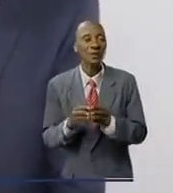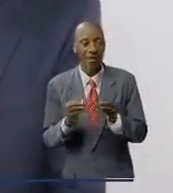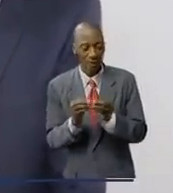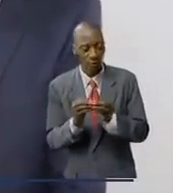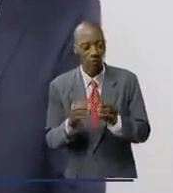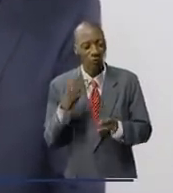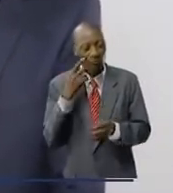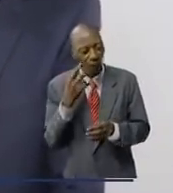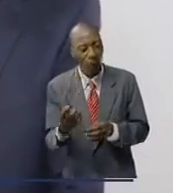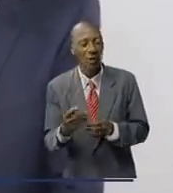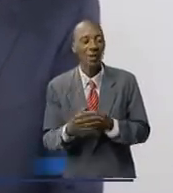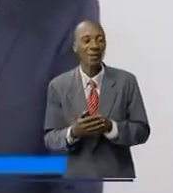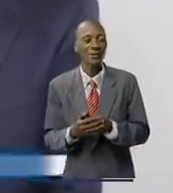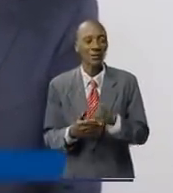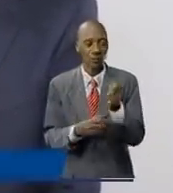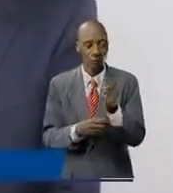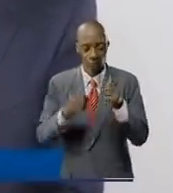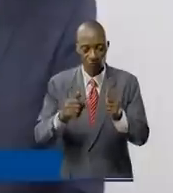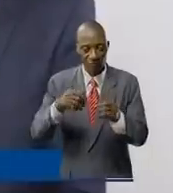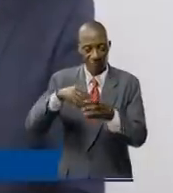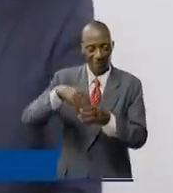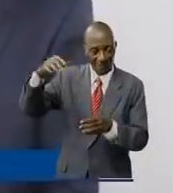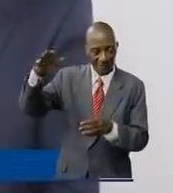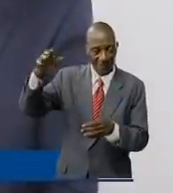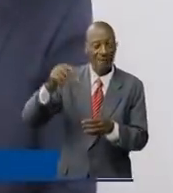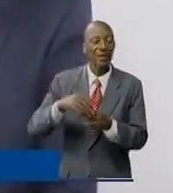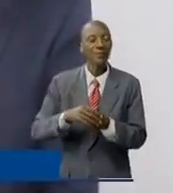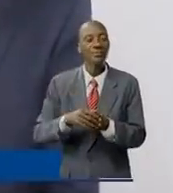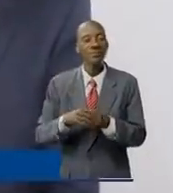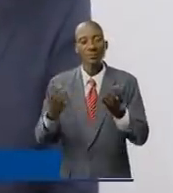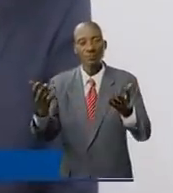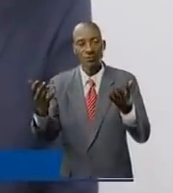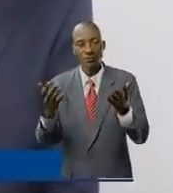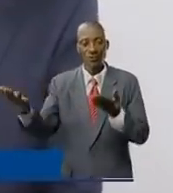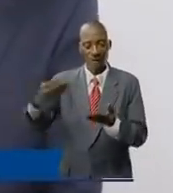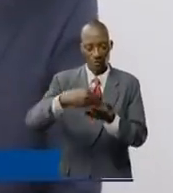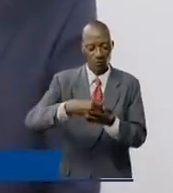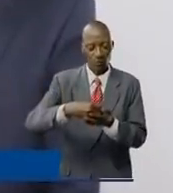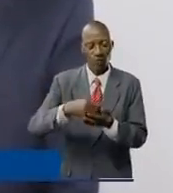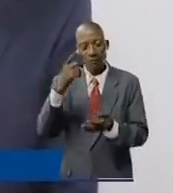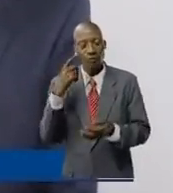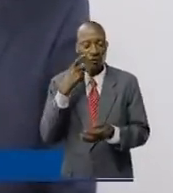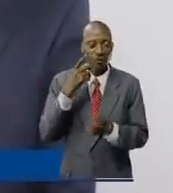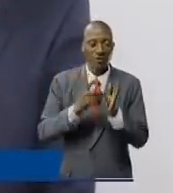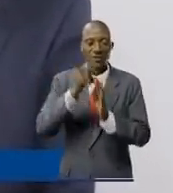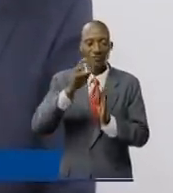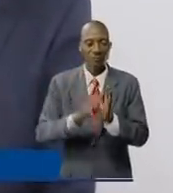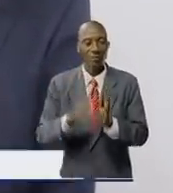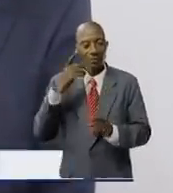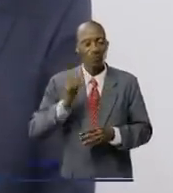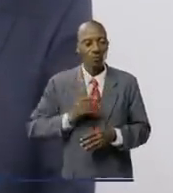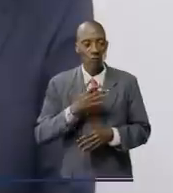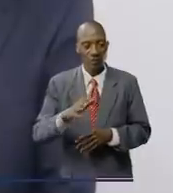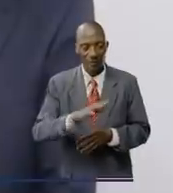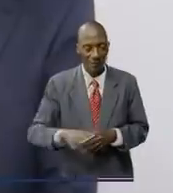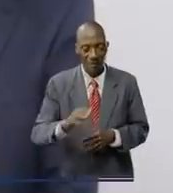à l'extérieur. Et nous voulons aussi apporter notre expertise pour le développement de notre pays. Et surtout que les matériels